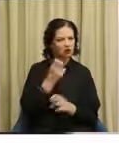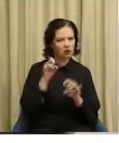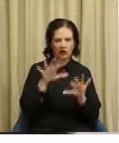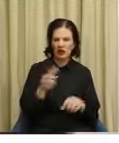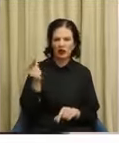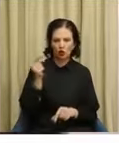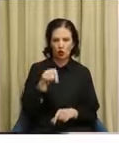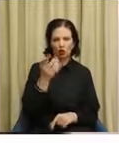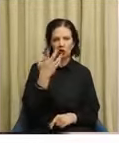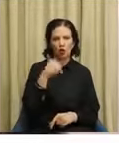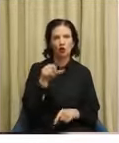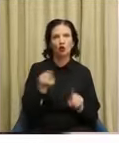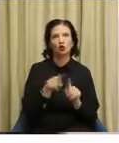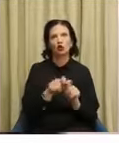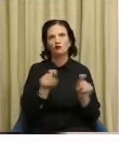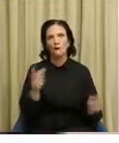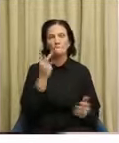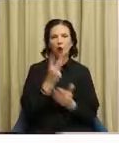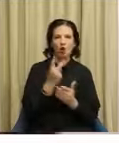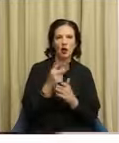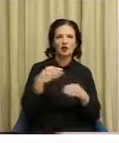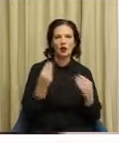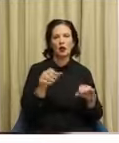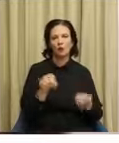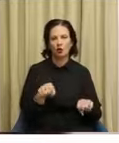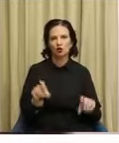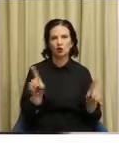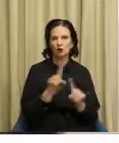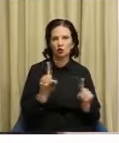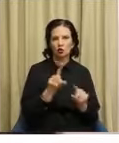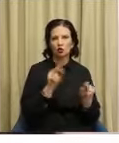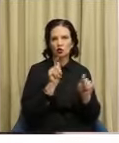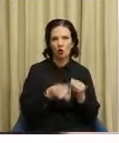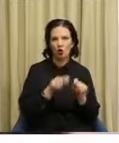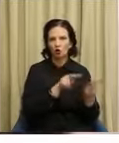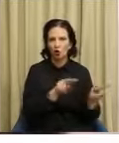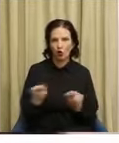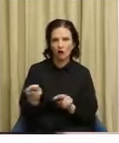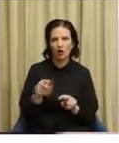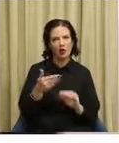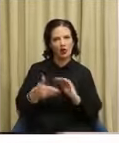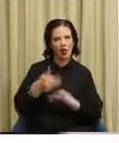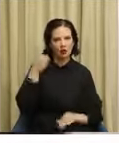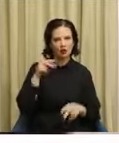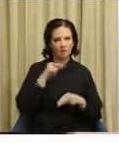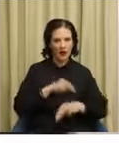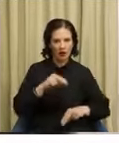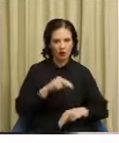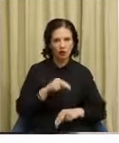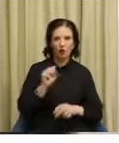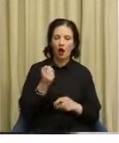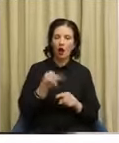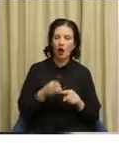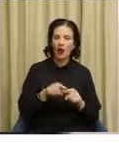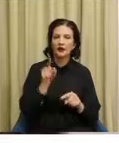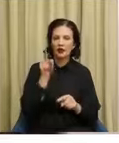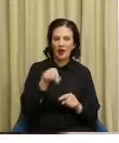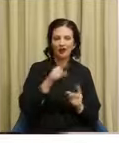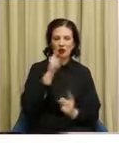тоді, коли вона щось відкриває, показує і дає можливість щось контролювати, легше працювати, а це